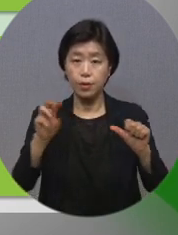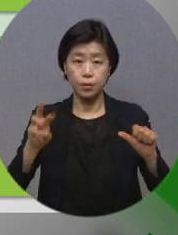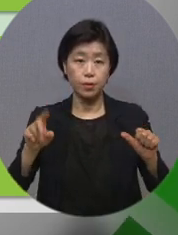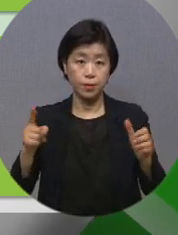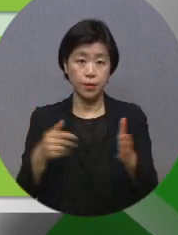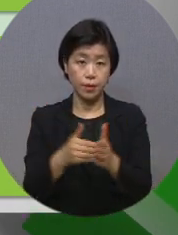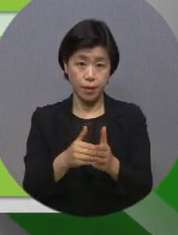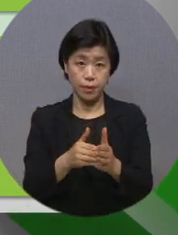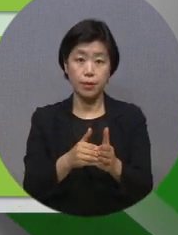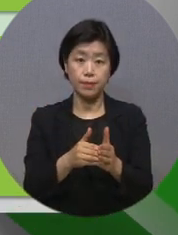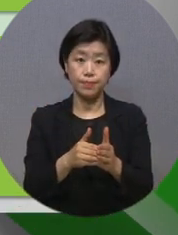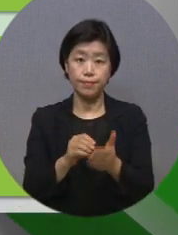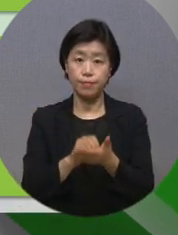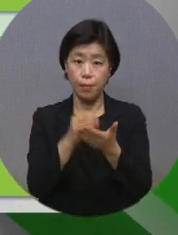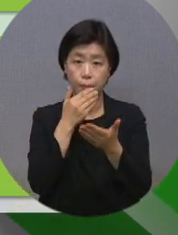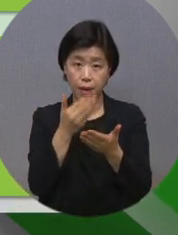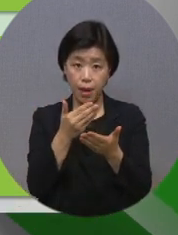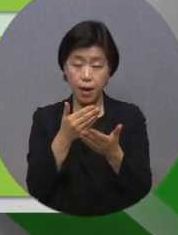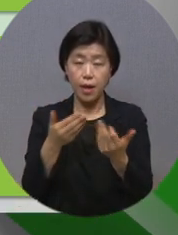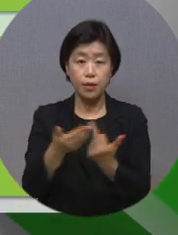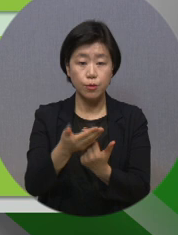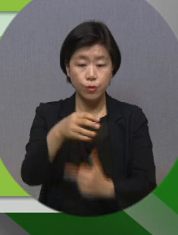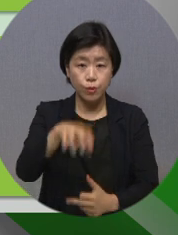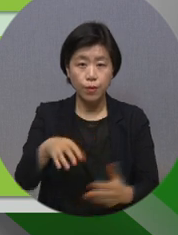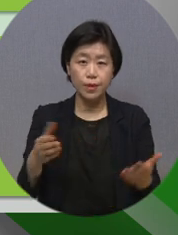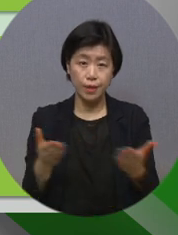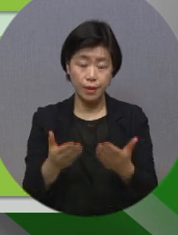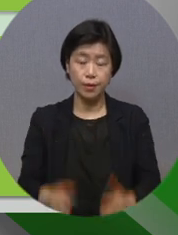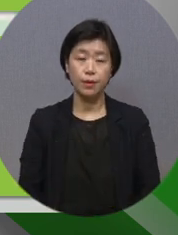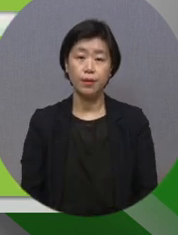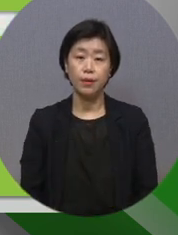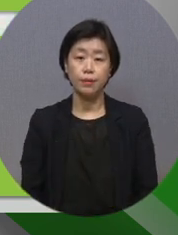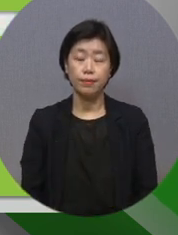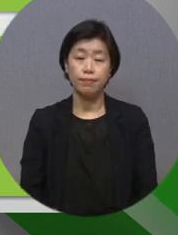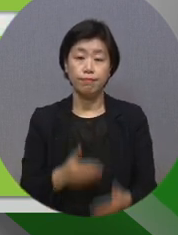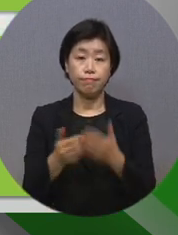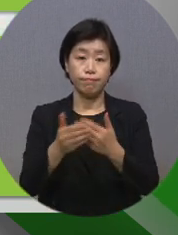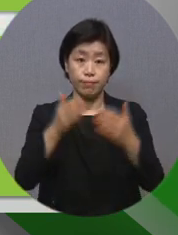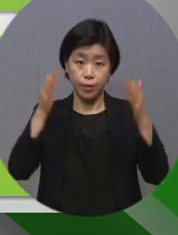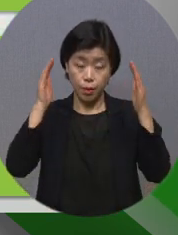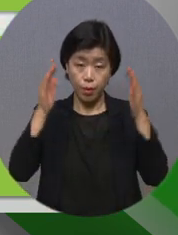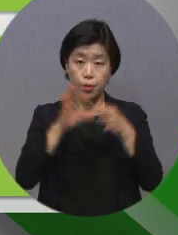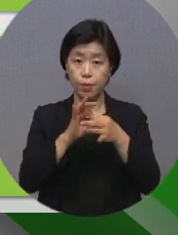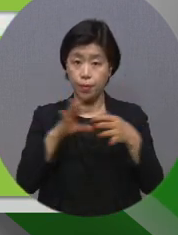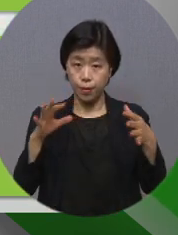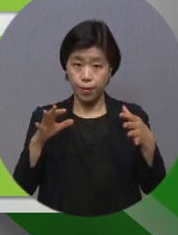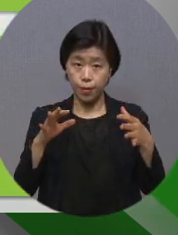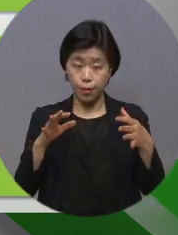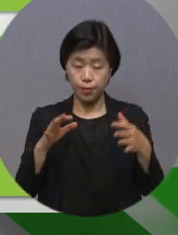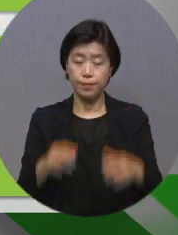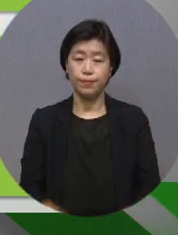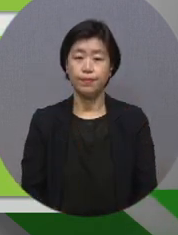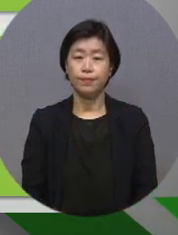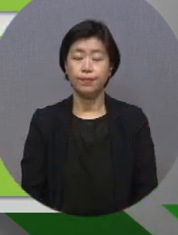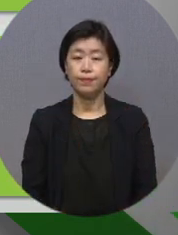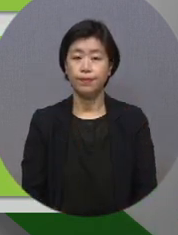근무지는 제주특별자치도 제주시입니다. 경력과 학력은 무관하며 상용직을